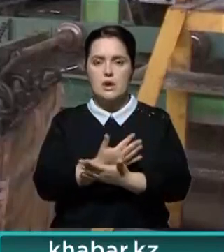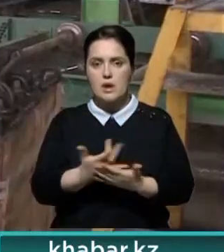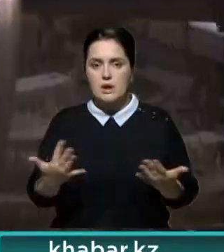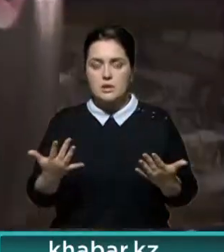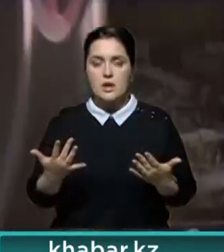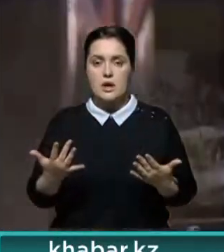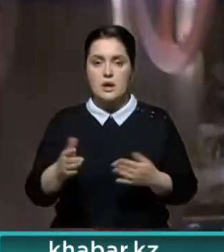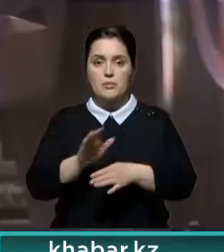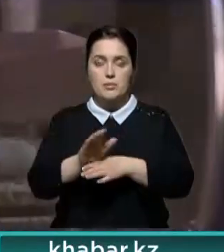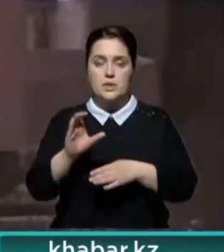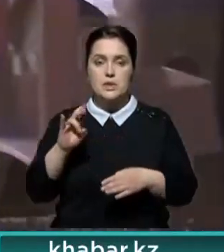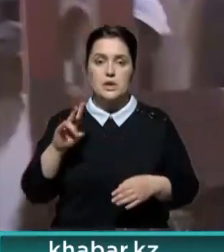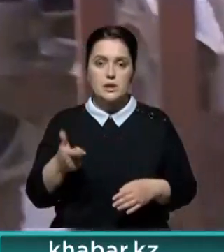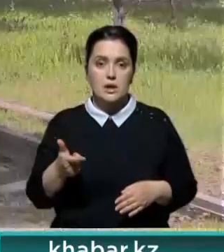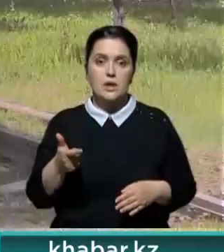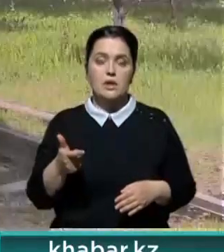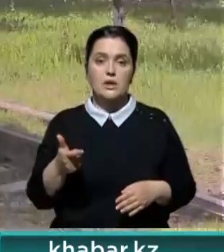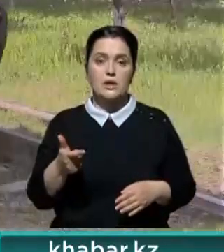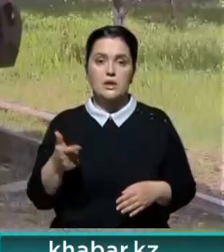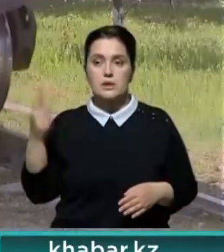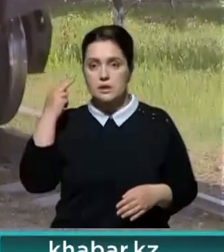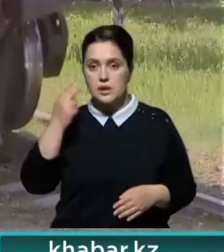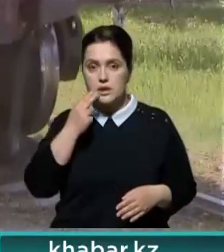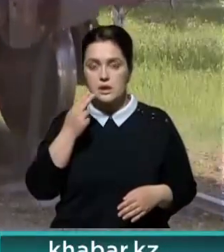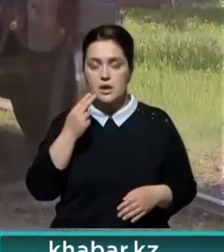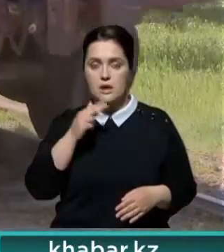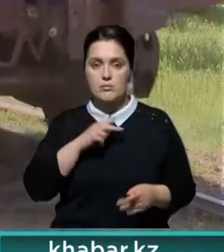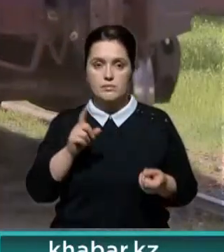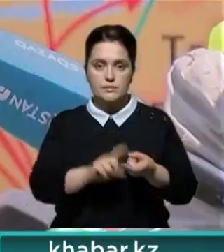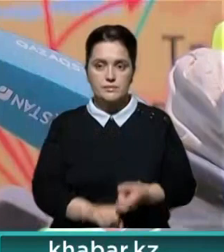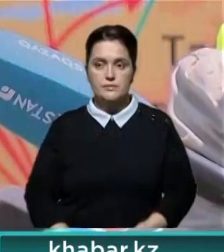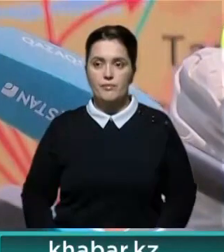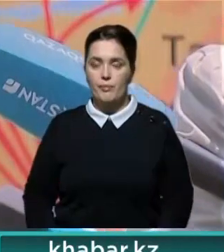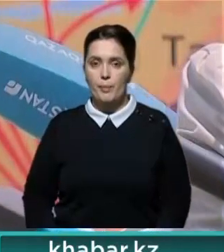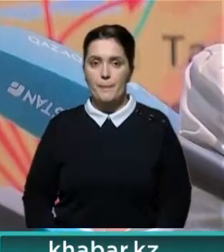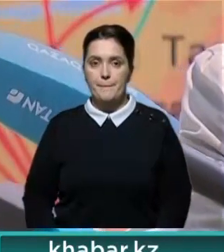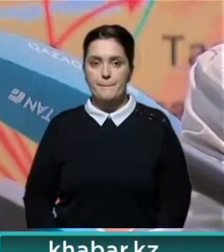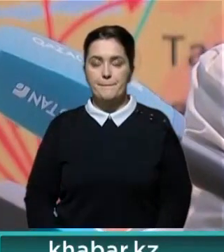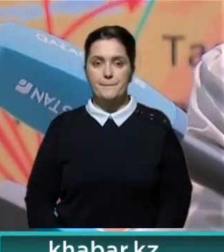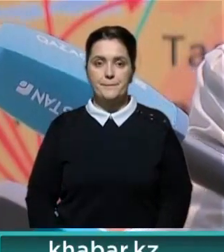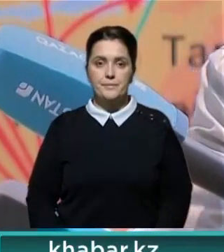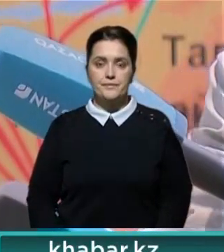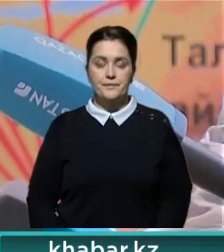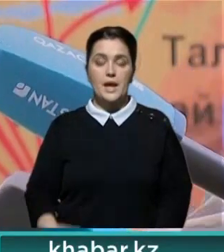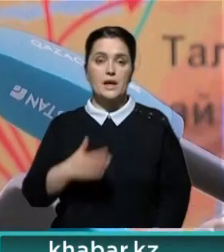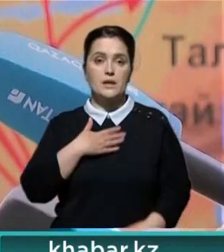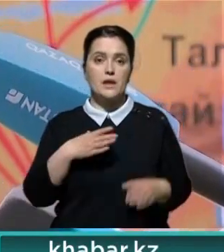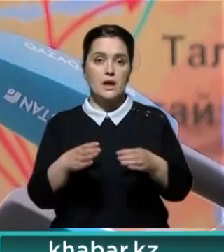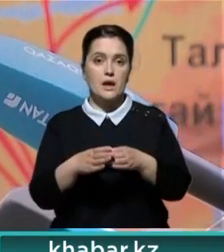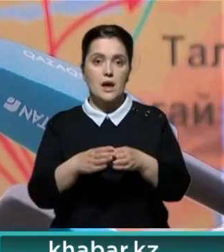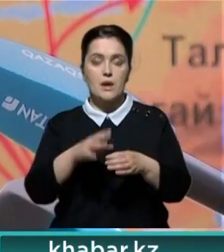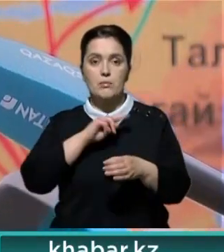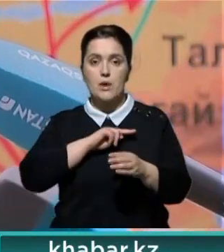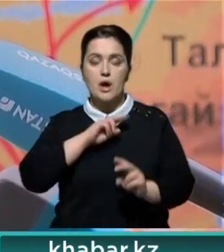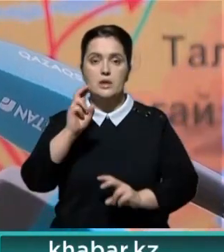изделий поставляют их страны СНГ компаниям из Турции Китая который работает в Казахстане Наша компания сотрудничает